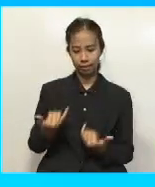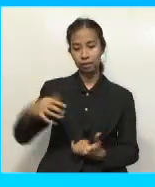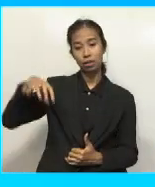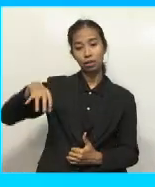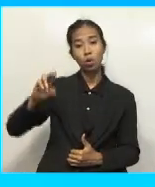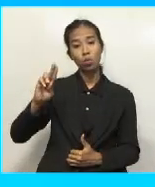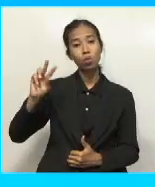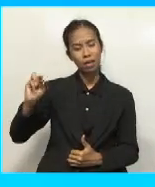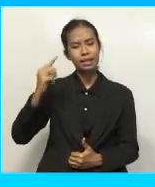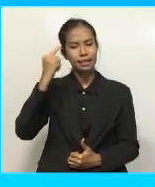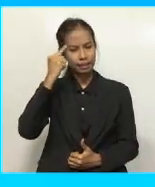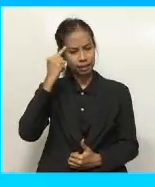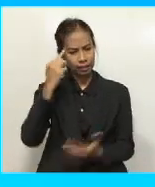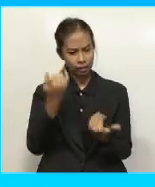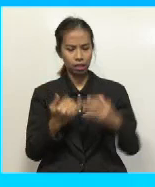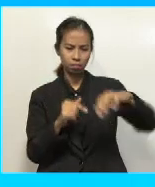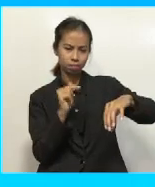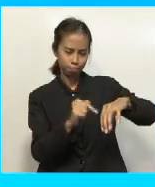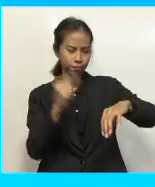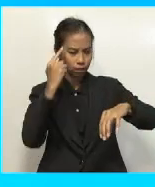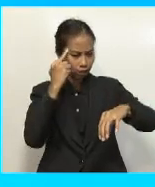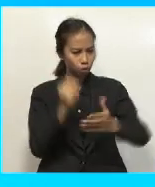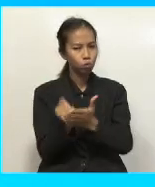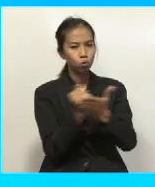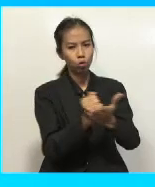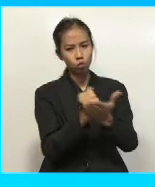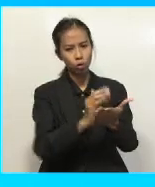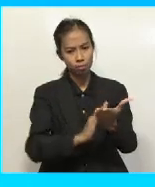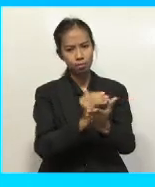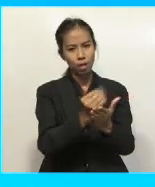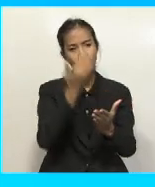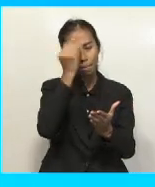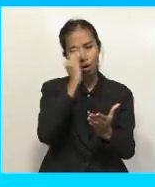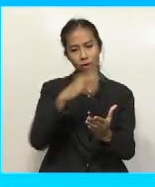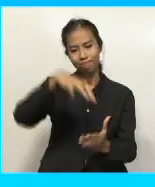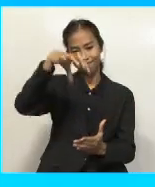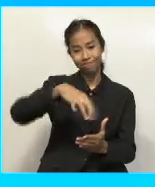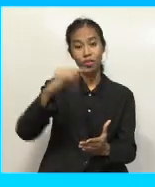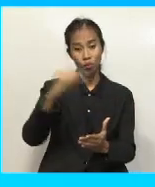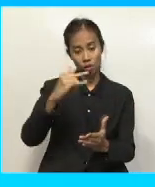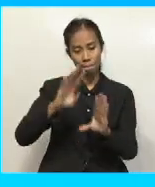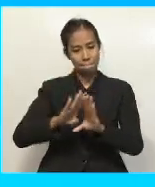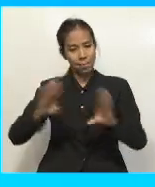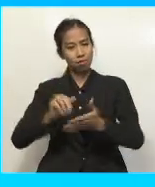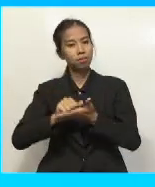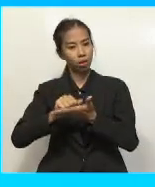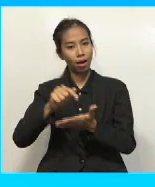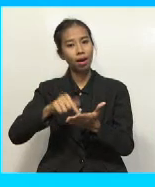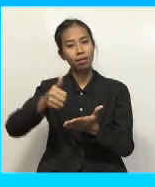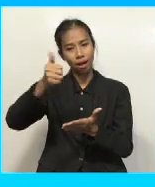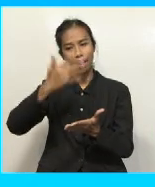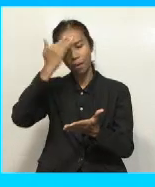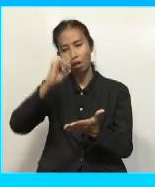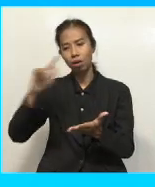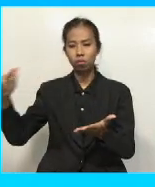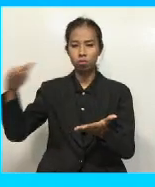คะว่าภารกิจบรรเทาทุกข์ในเมืองปาลูจะคล่องตัวมากขึ้นเมื่อสนามบินท้องถิ่นของเมืองสามารถเปิดให้บริการเที่ยวบินพาณิชย์ขึ้นล